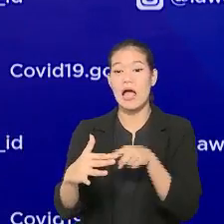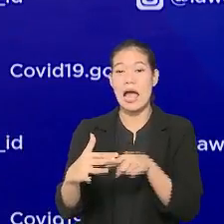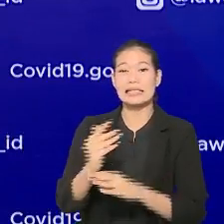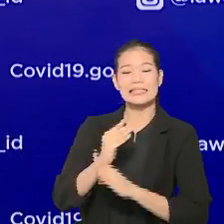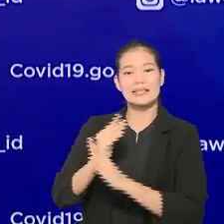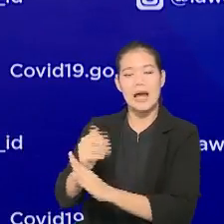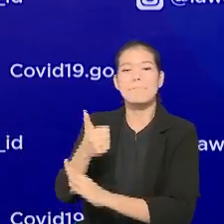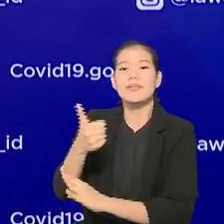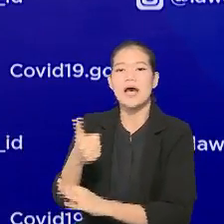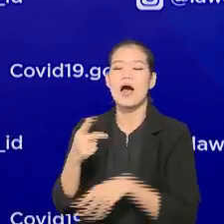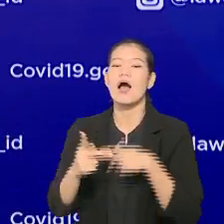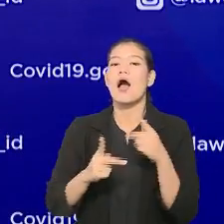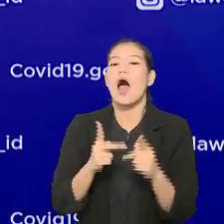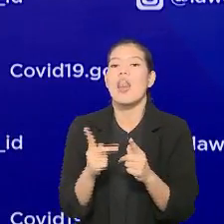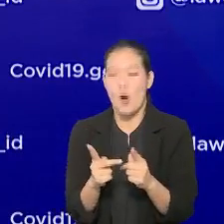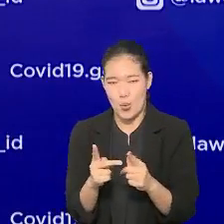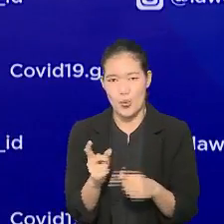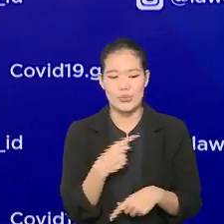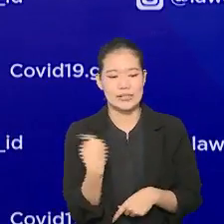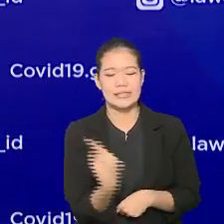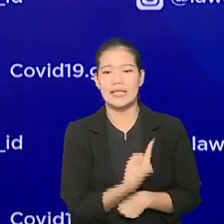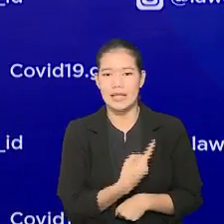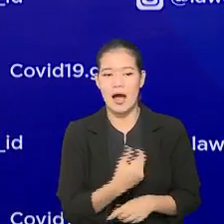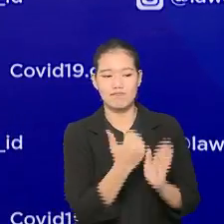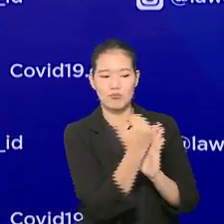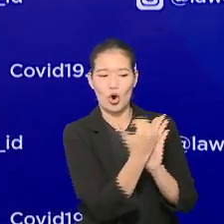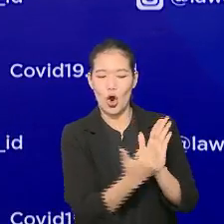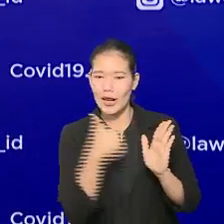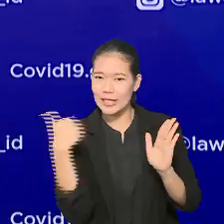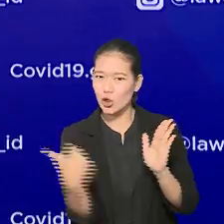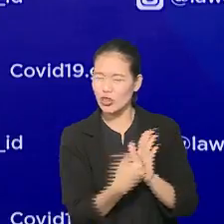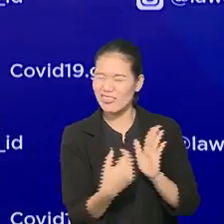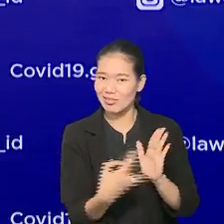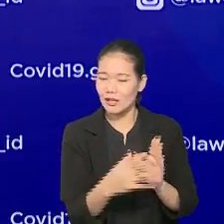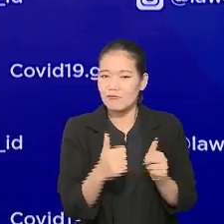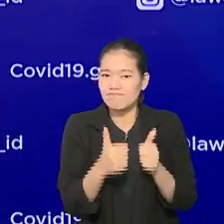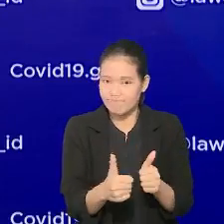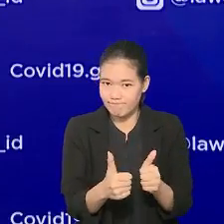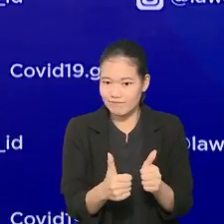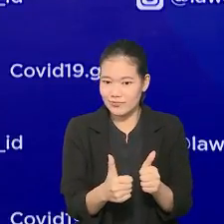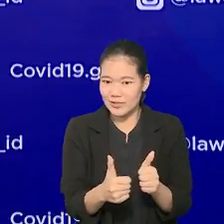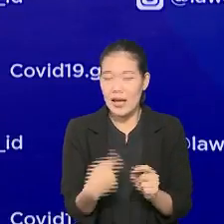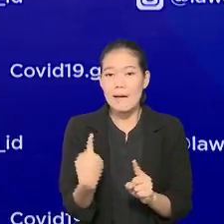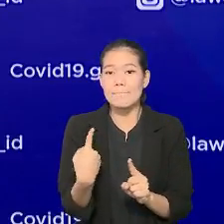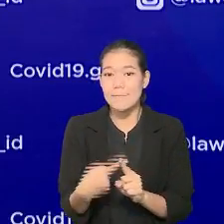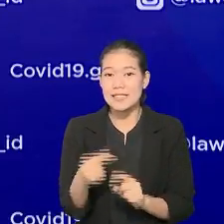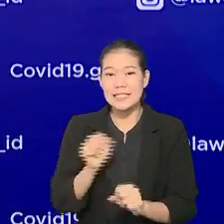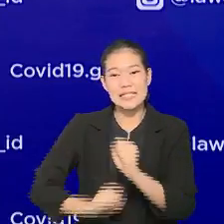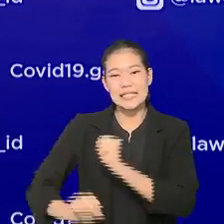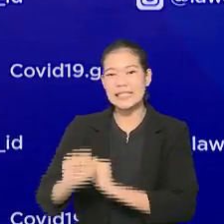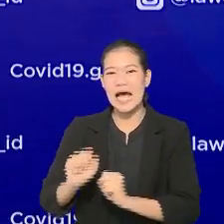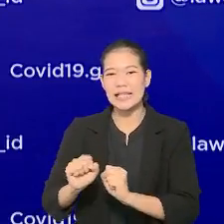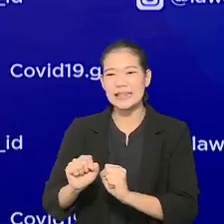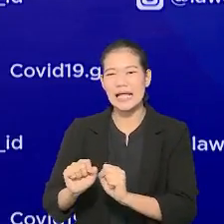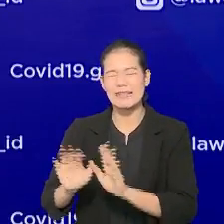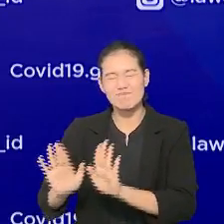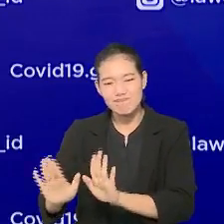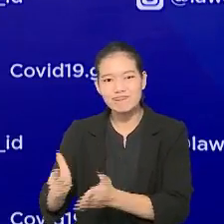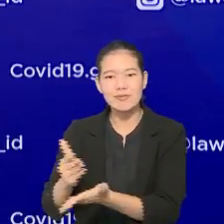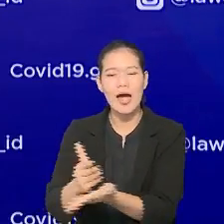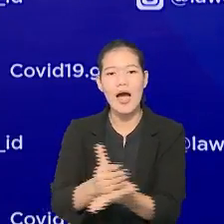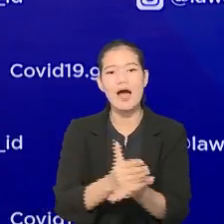dicegah apabila kita dapat menerapkan protokol kesehatan secara ketat dan menekan mobilitas yang tidak bersifat